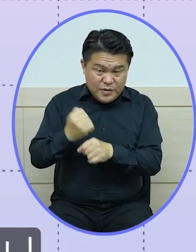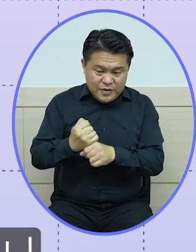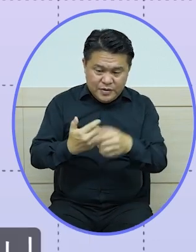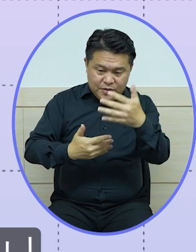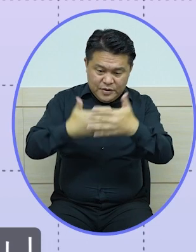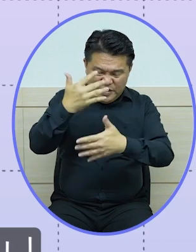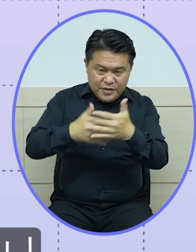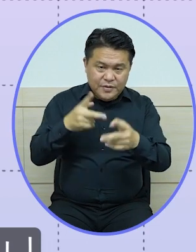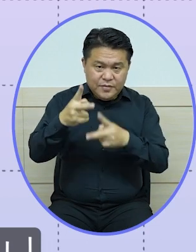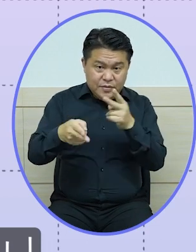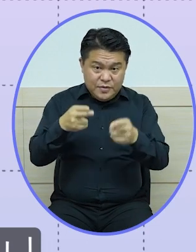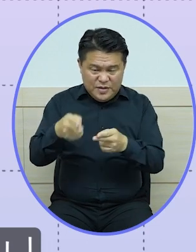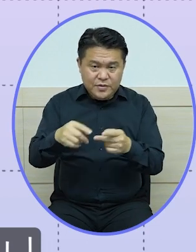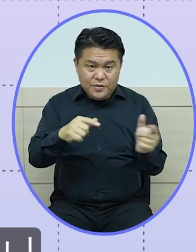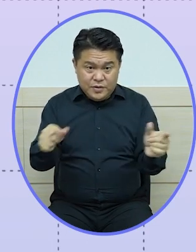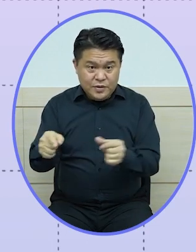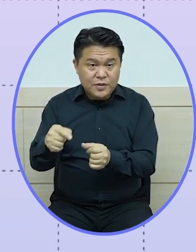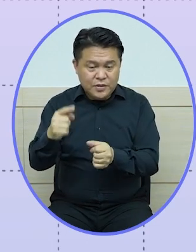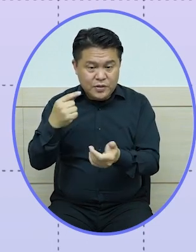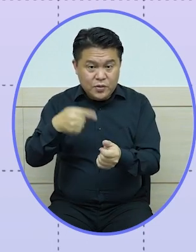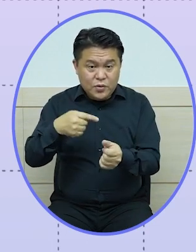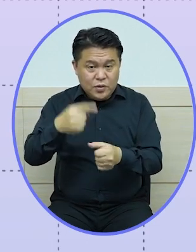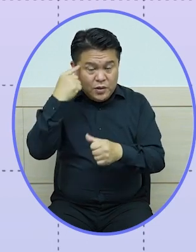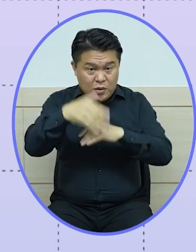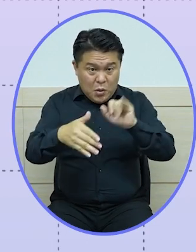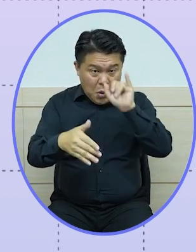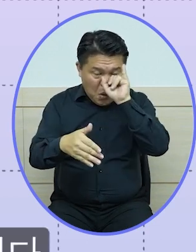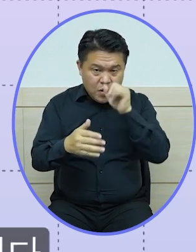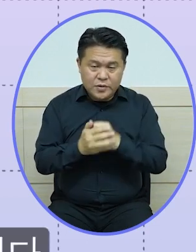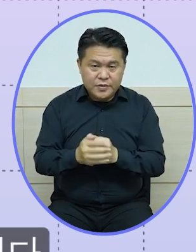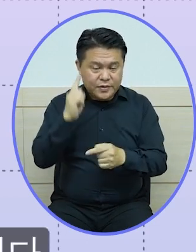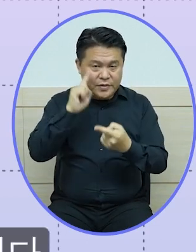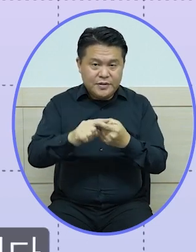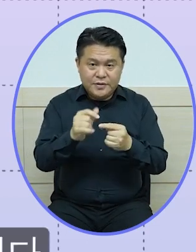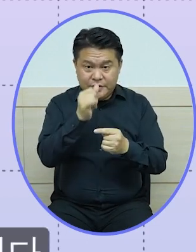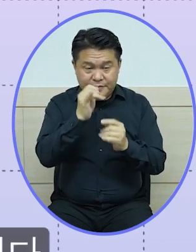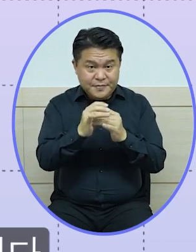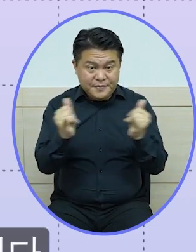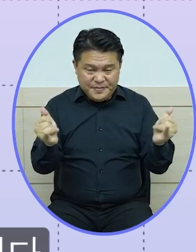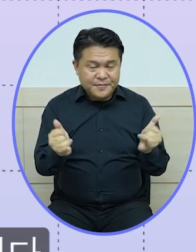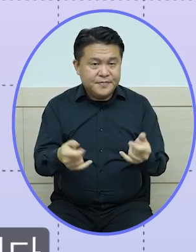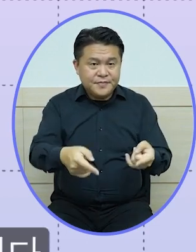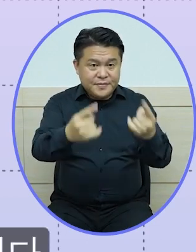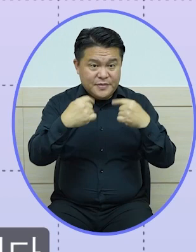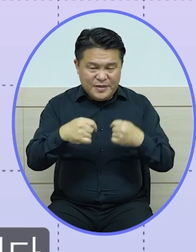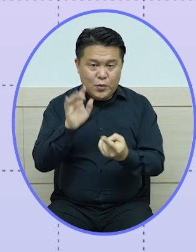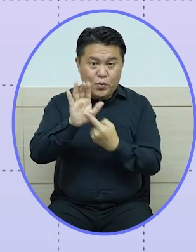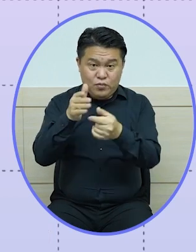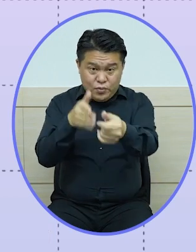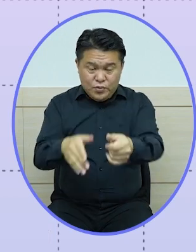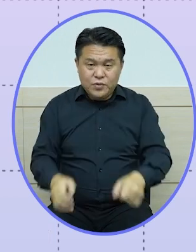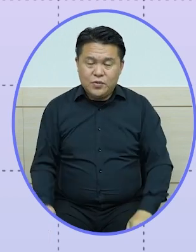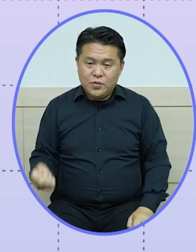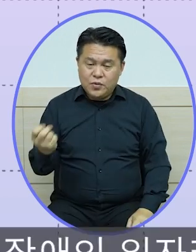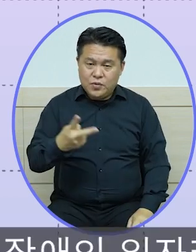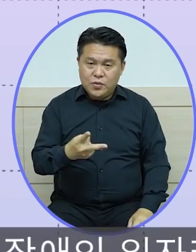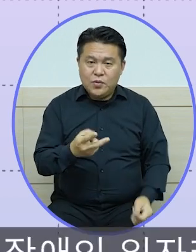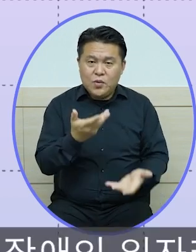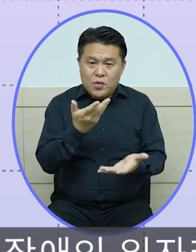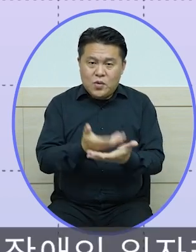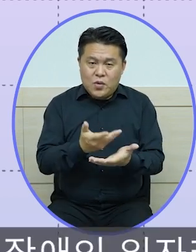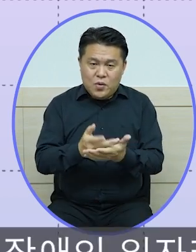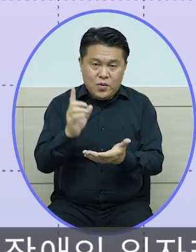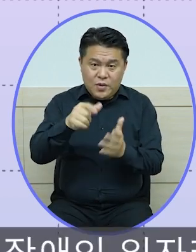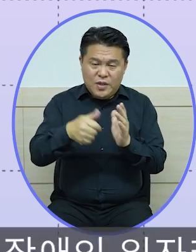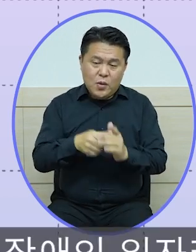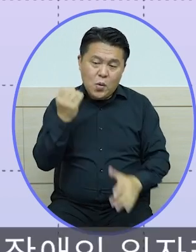편집 교육 자료를 제공할 계획으로 있으니 전산 교육에 관심 있는 분들이 많이 수강할 수 있도록 홍보 부탁드리겠습니다. 또한 관련 자료는 언제든지